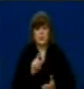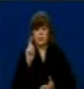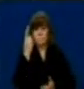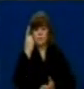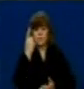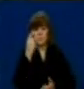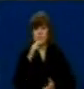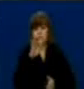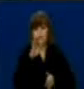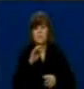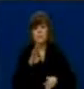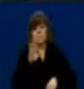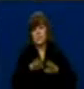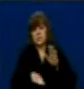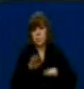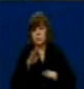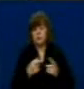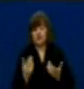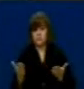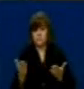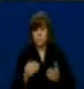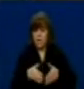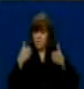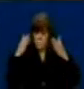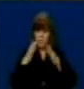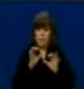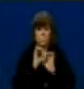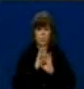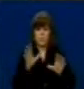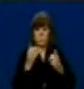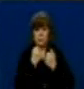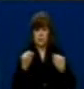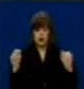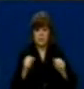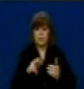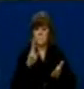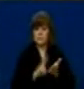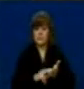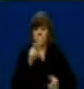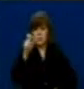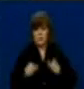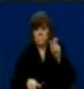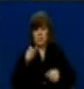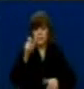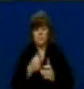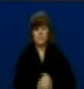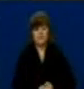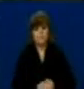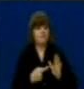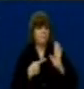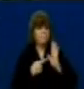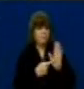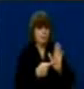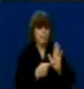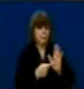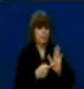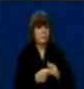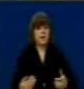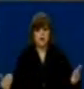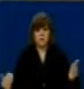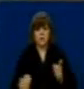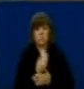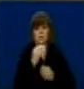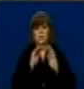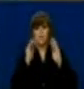euro. Se nuk është në fokus as demokracia dhe as të drejtët e qytetarëve, e dëshmon privilegjimi sërish i zyrës